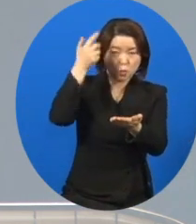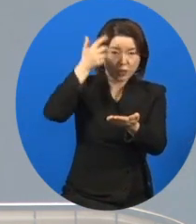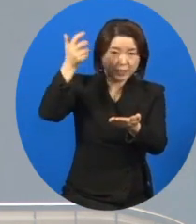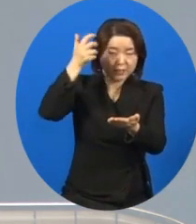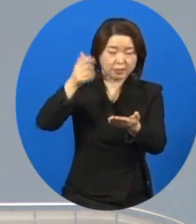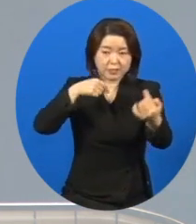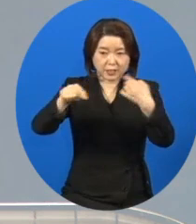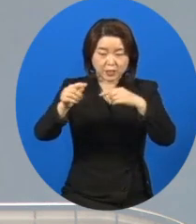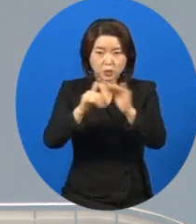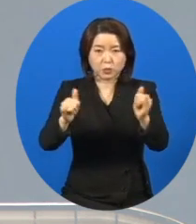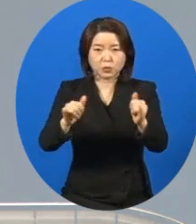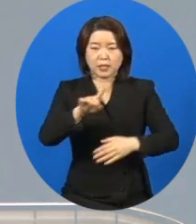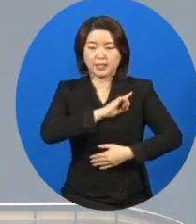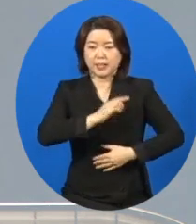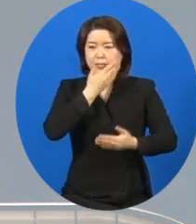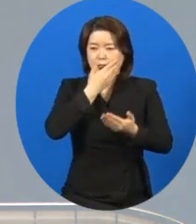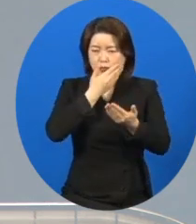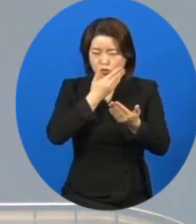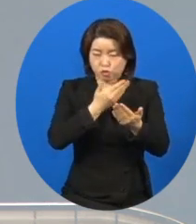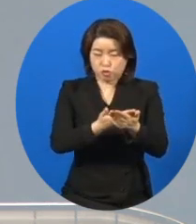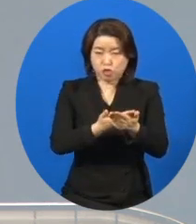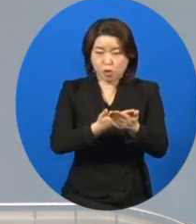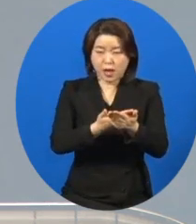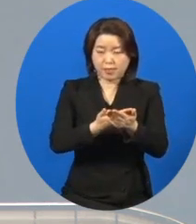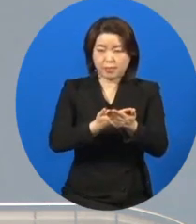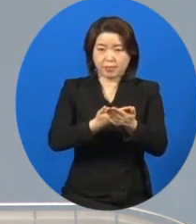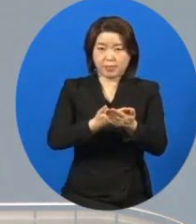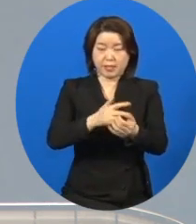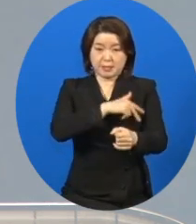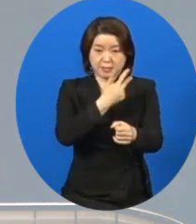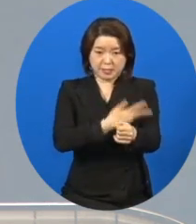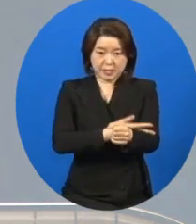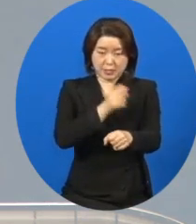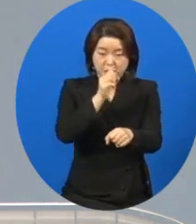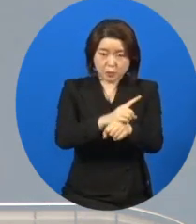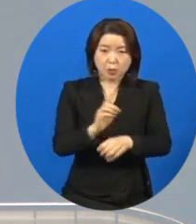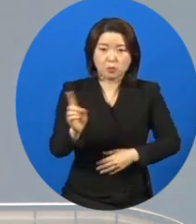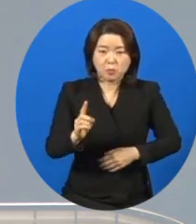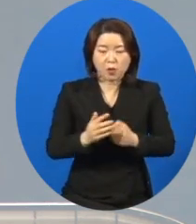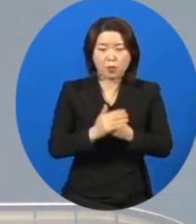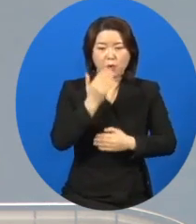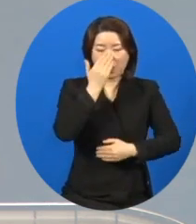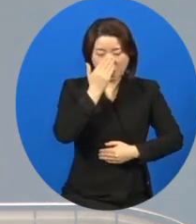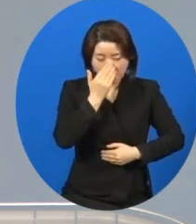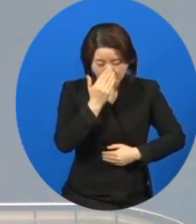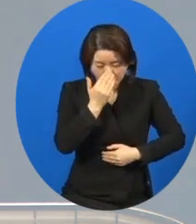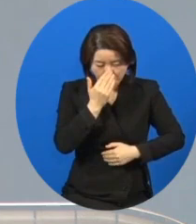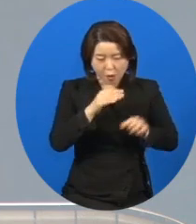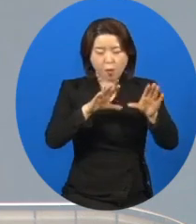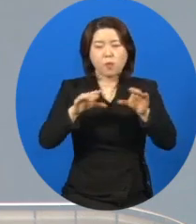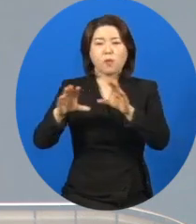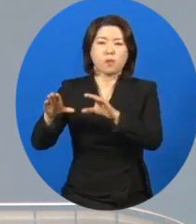가장 중요한 자질과 성품은 온유함과 겸손함입니다.